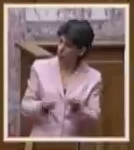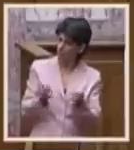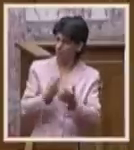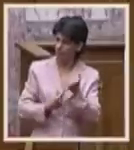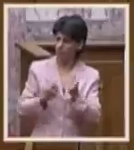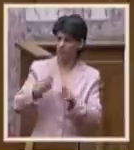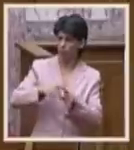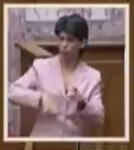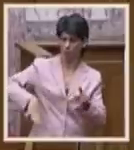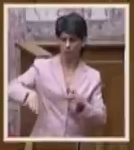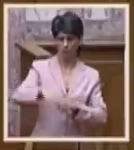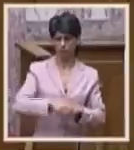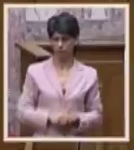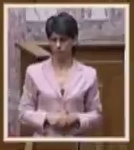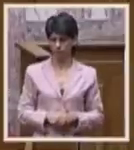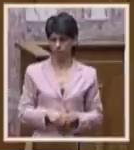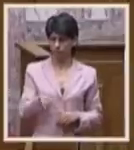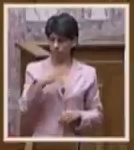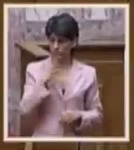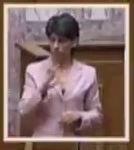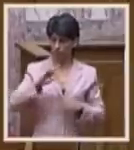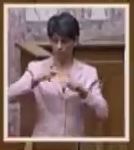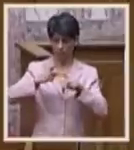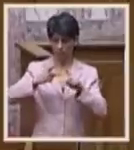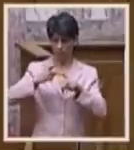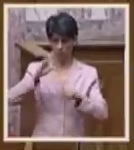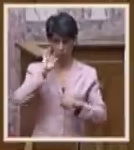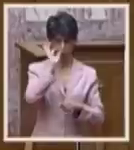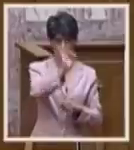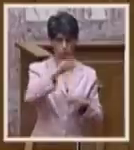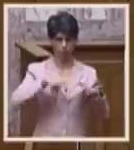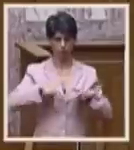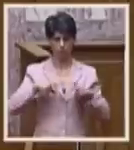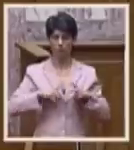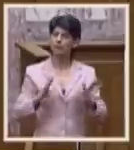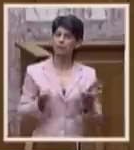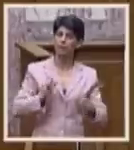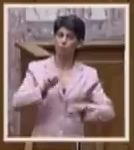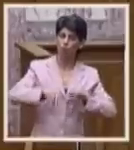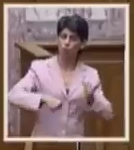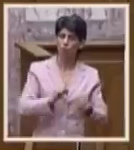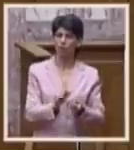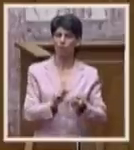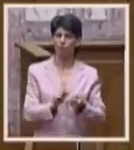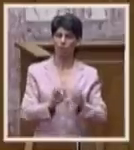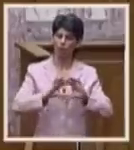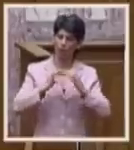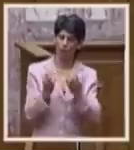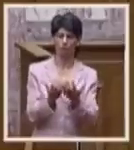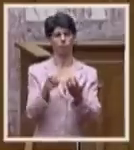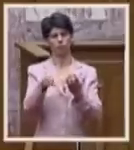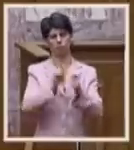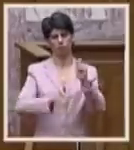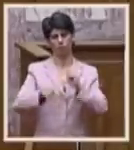λαό. Γι' αυτό για δεύτερο στόχο της κυβέρνησης είναι η προσπάθεια ευρύτερης ανασυγκρότησης